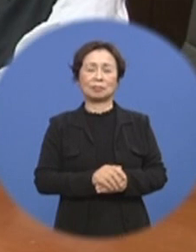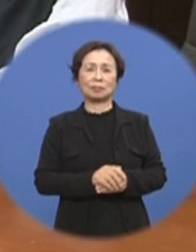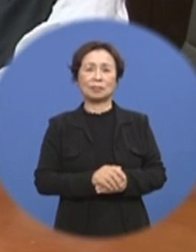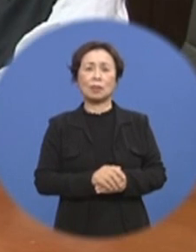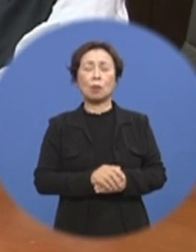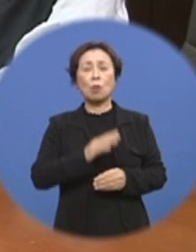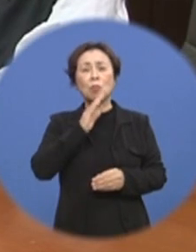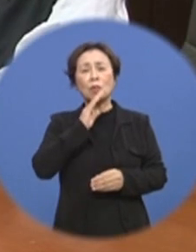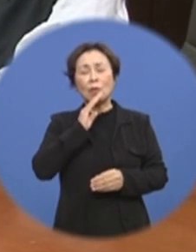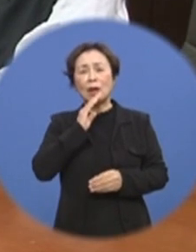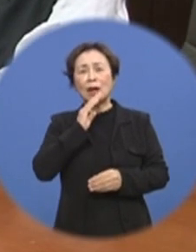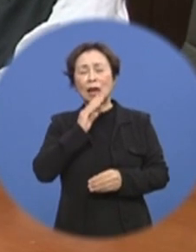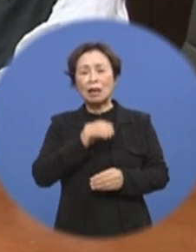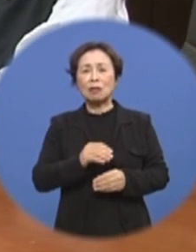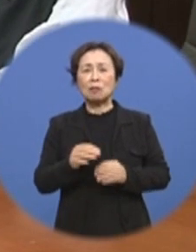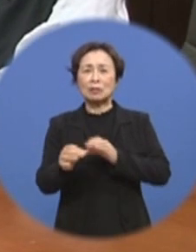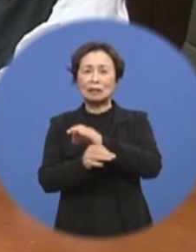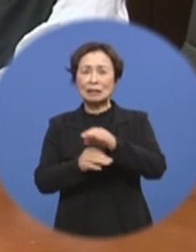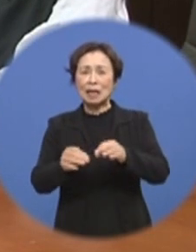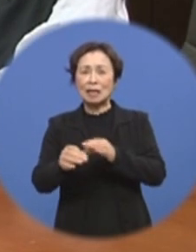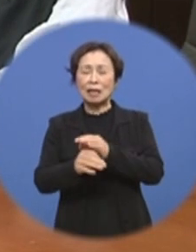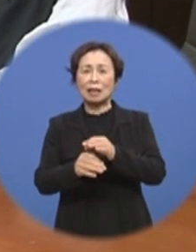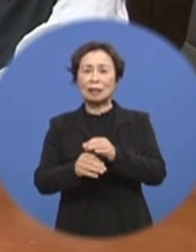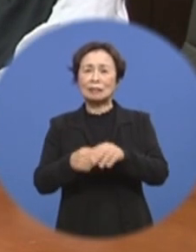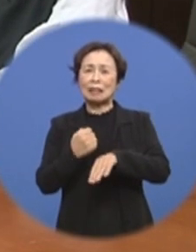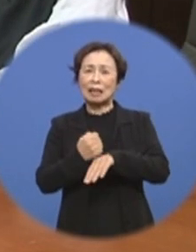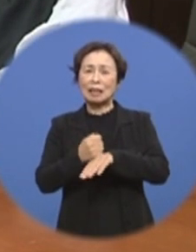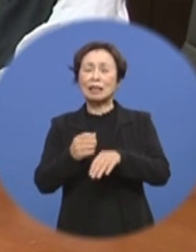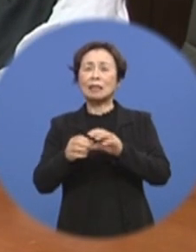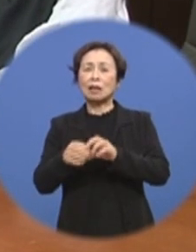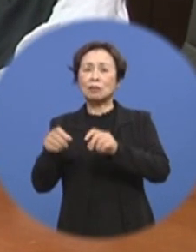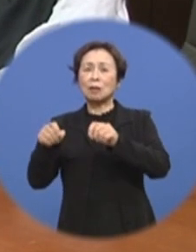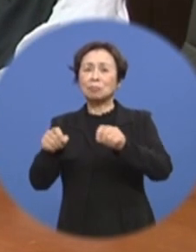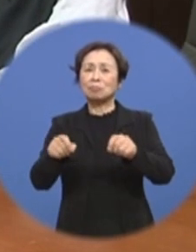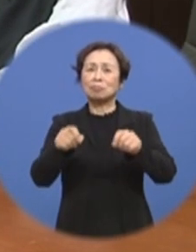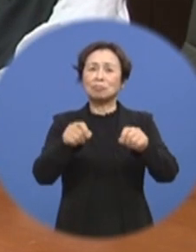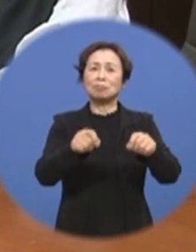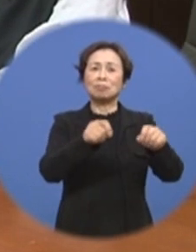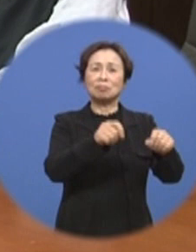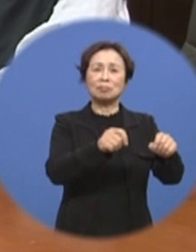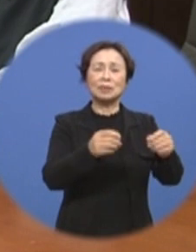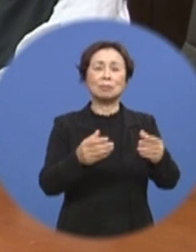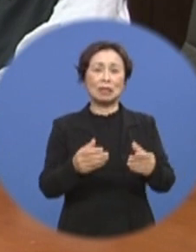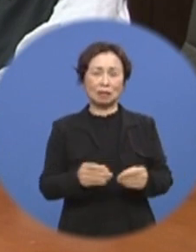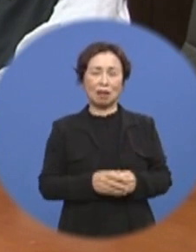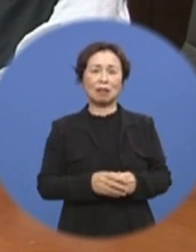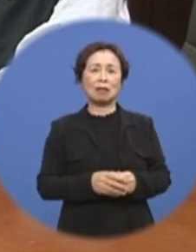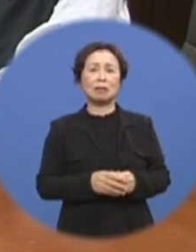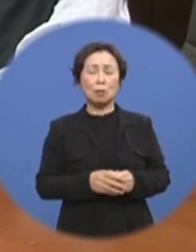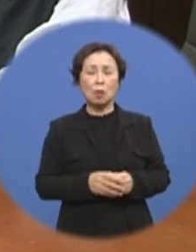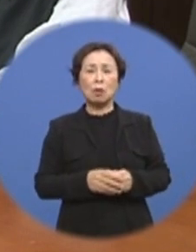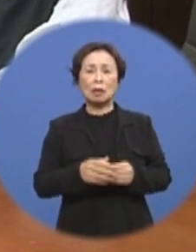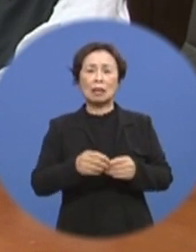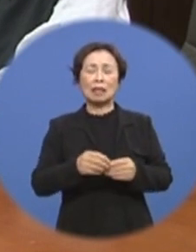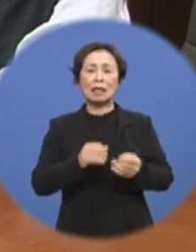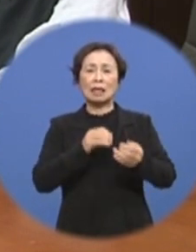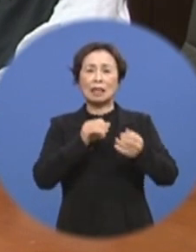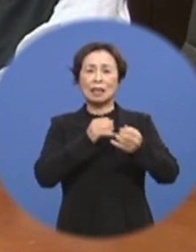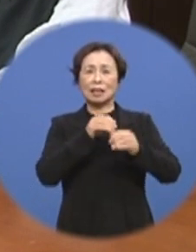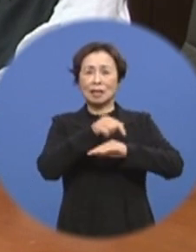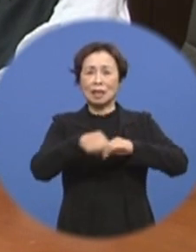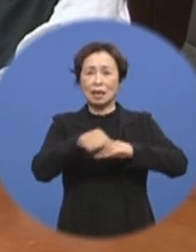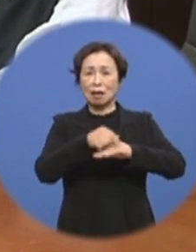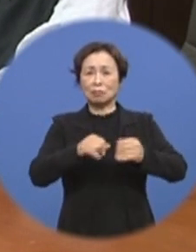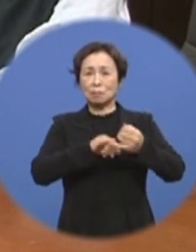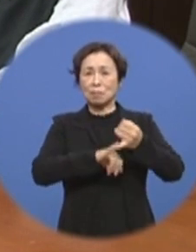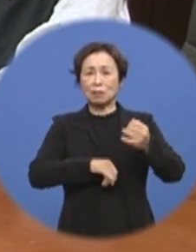しばらく財政辛いんでおいてたんですけどまあそんなこと言ってたら本当に超系やになるのでまぁそろそろ